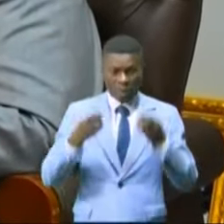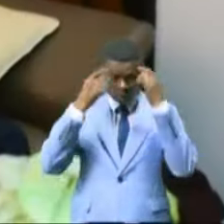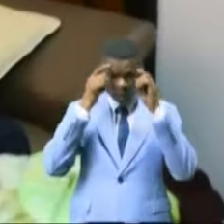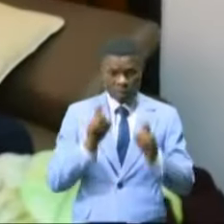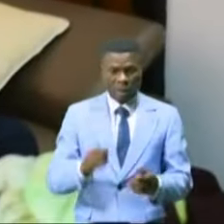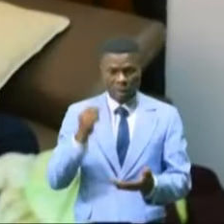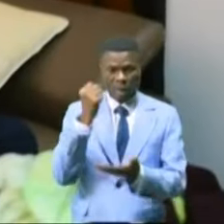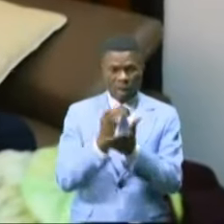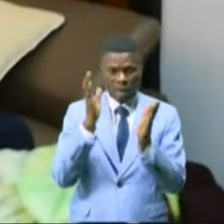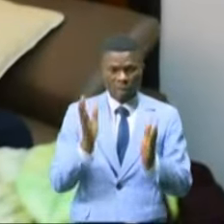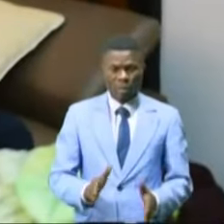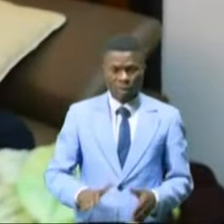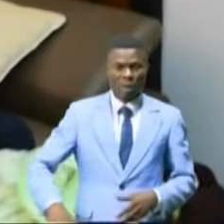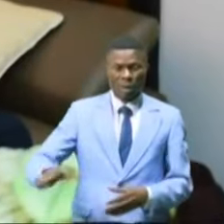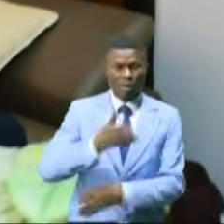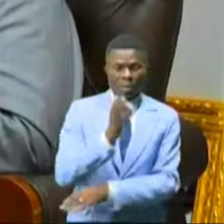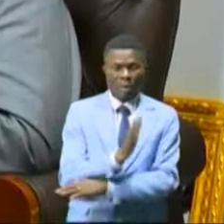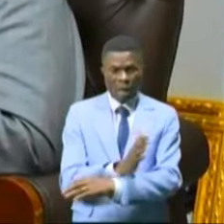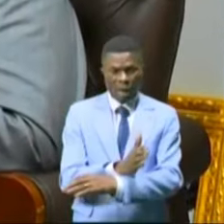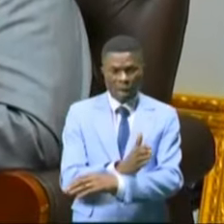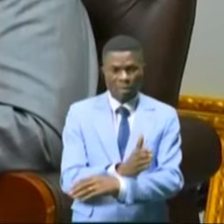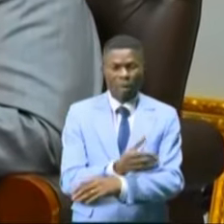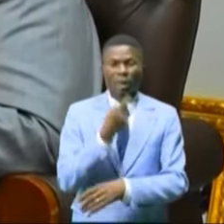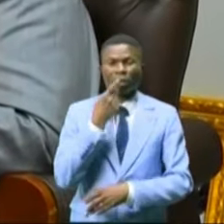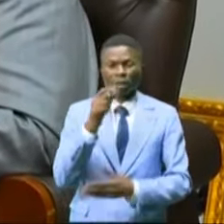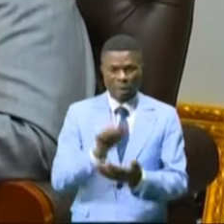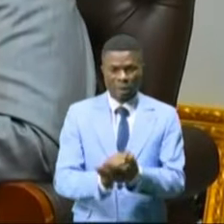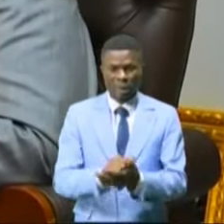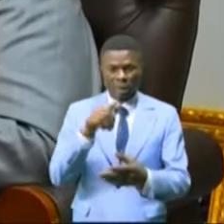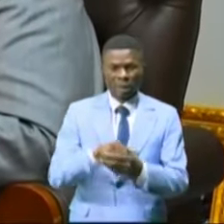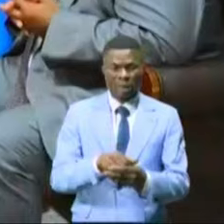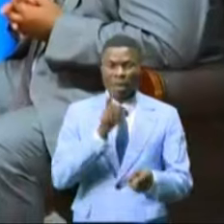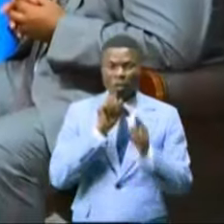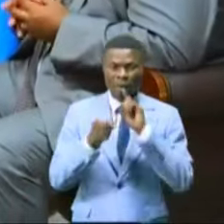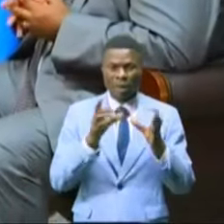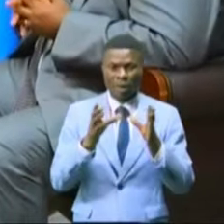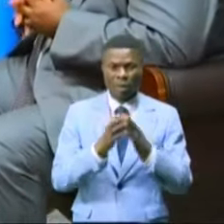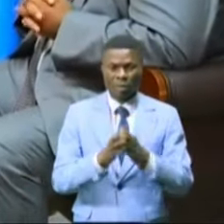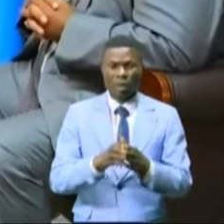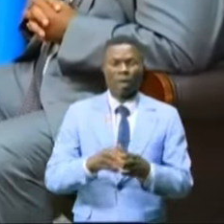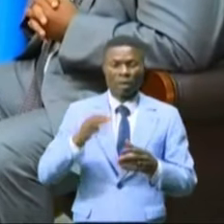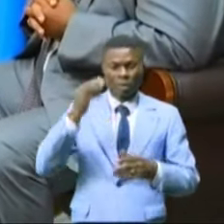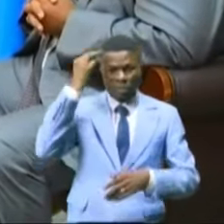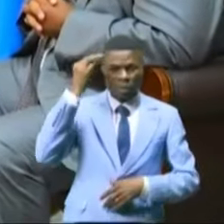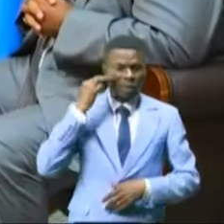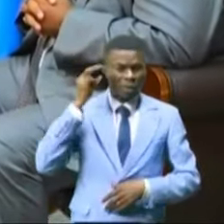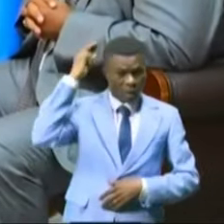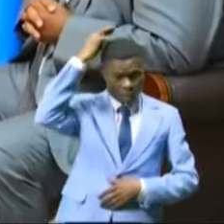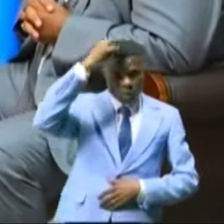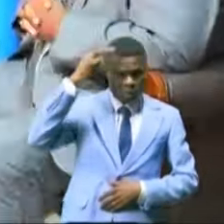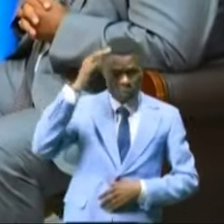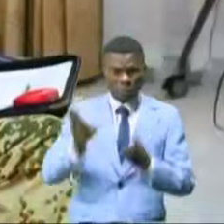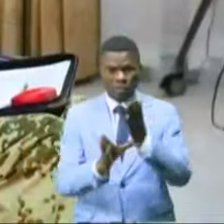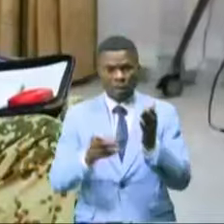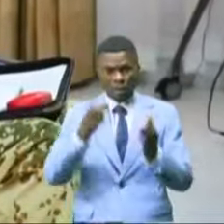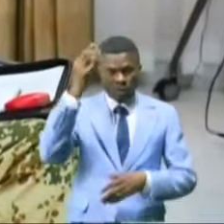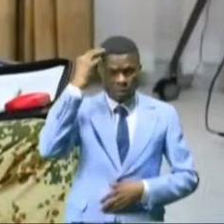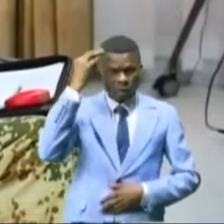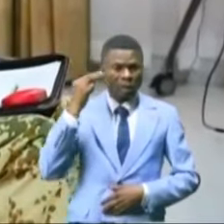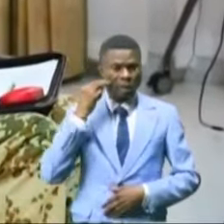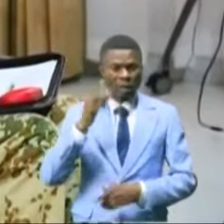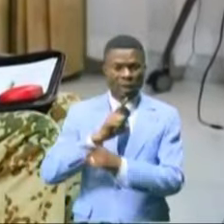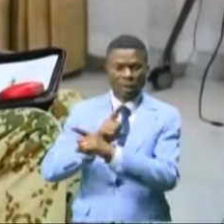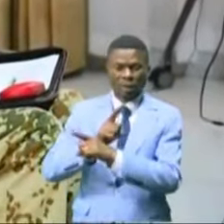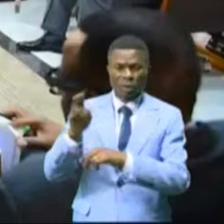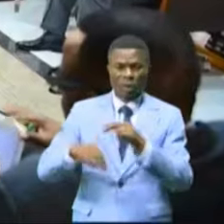de l'ambassadeur d'Allemagne, Hugo Herbert, à l'issue de son entretien avec Jean-Pierre Bemba Gombo, vice-premier ministre, ministre de